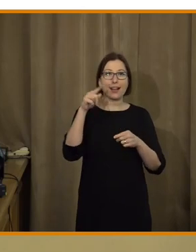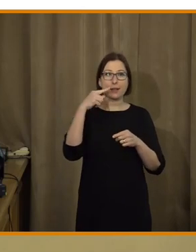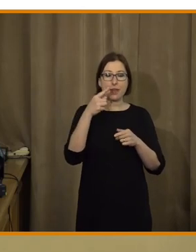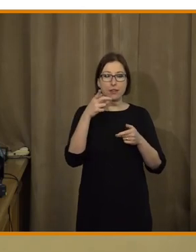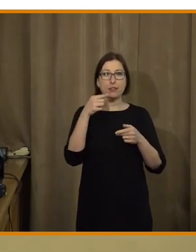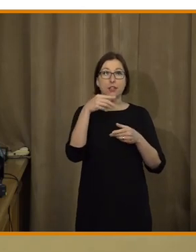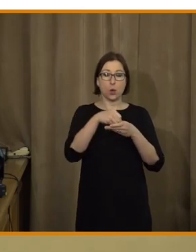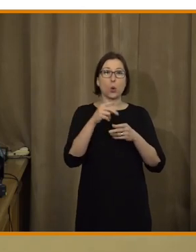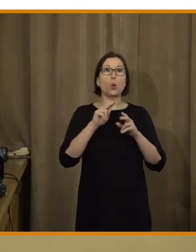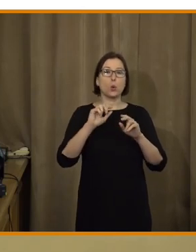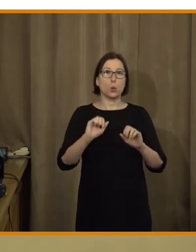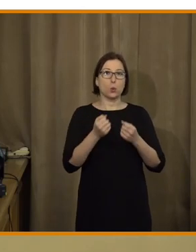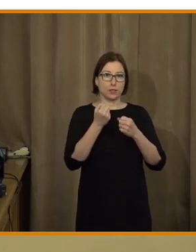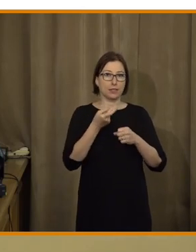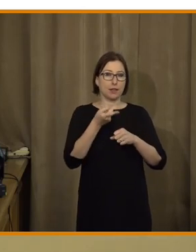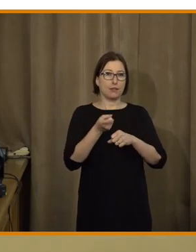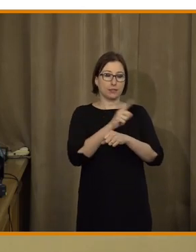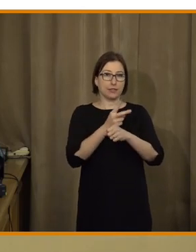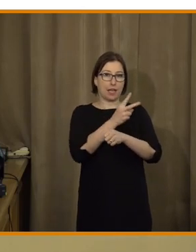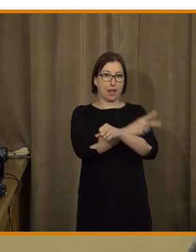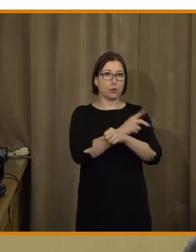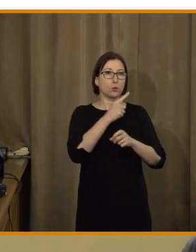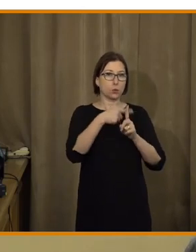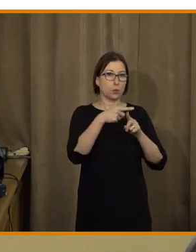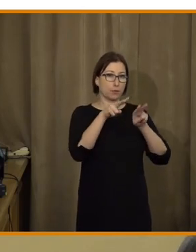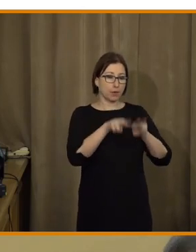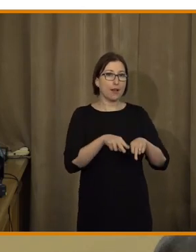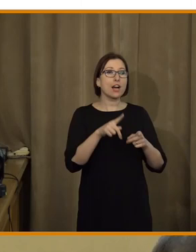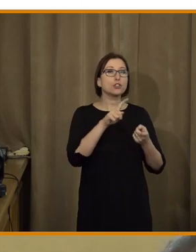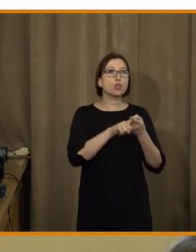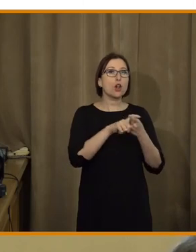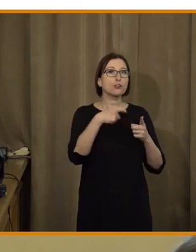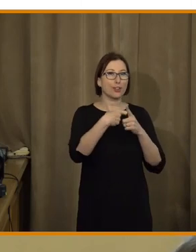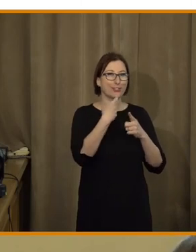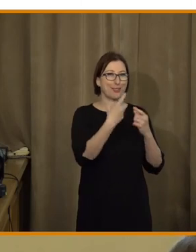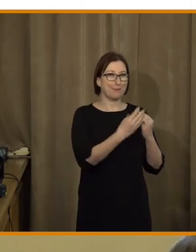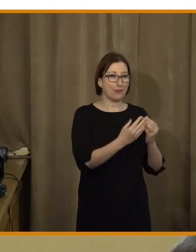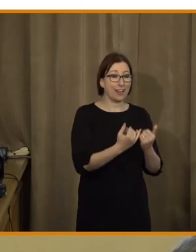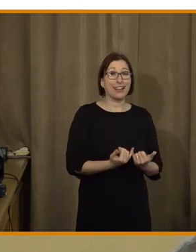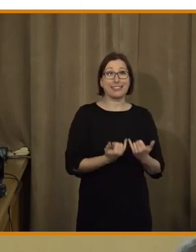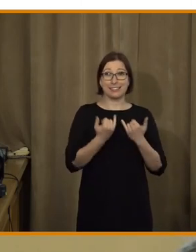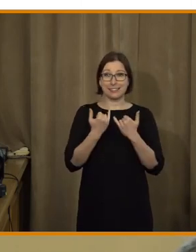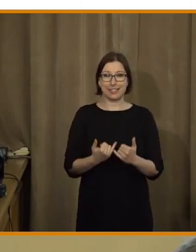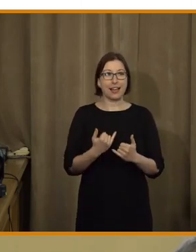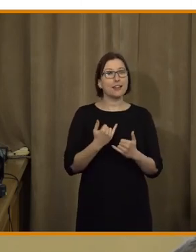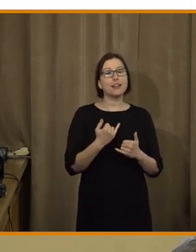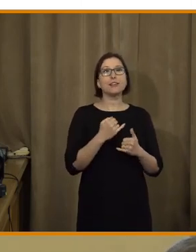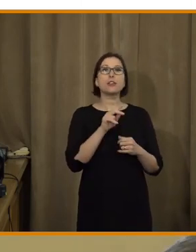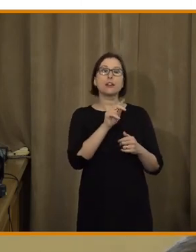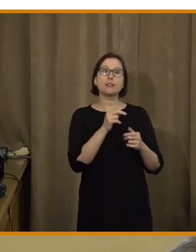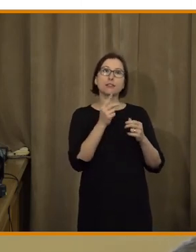věd Ústavu státu a práva Alžběta Solarčik-Krauzová. A teď se na tento